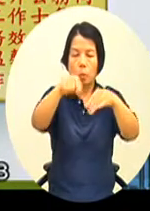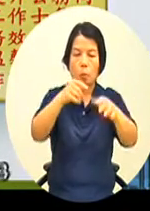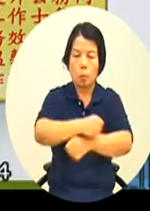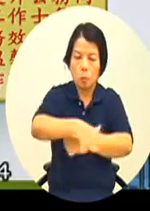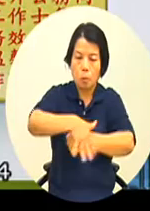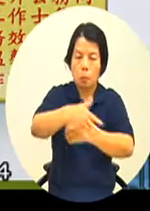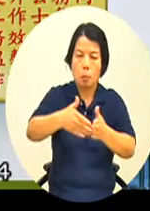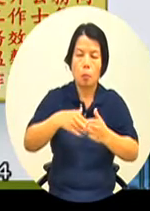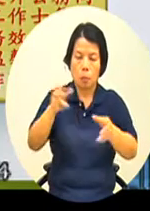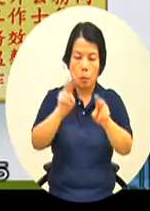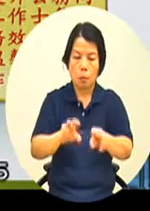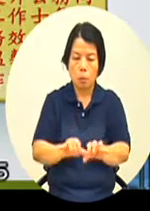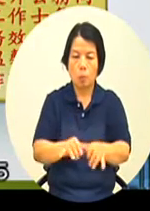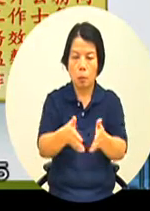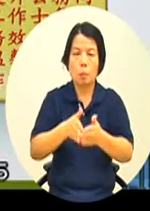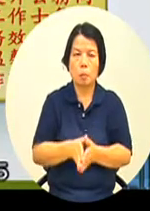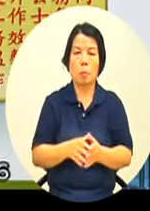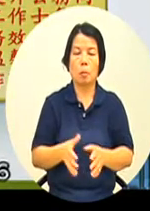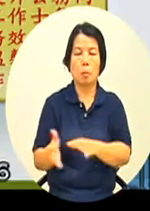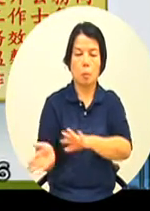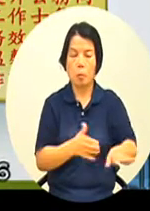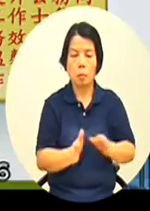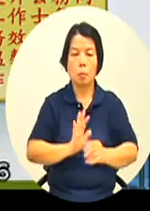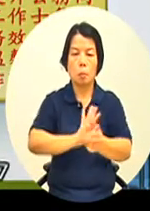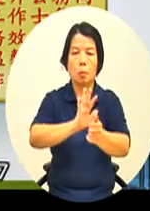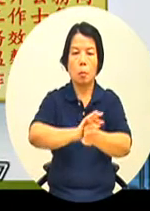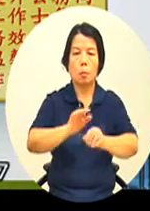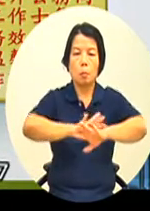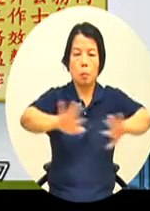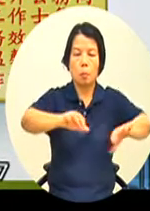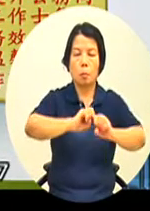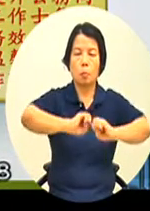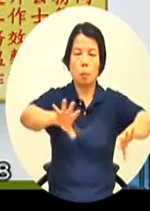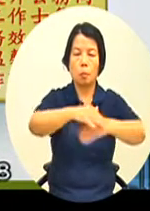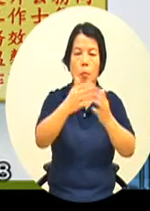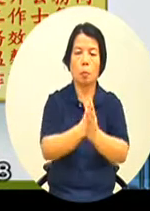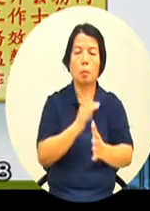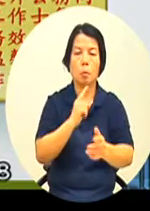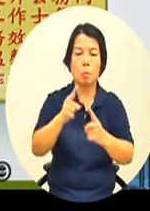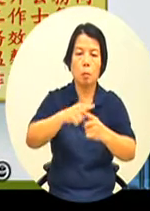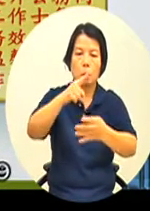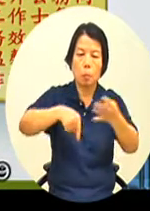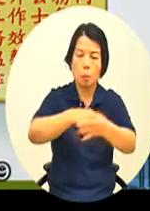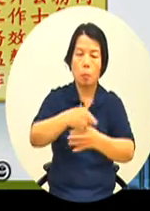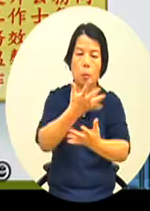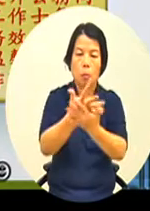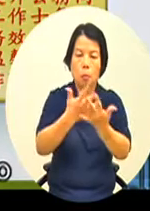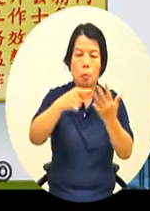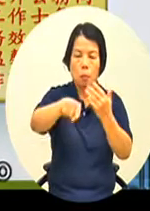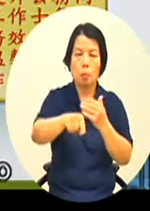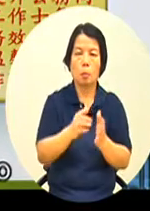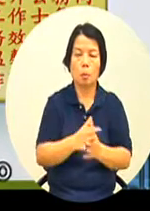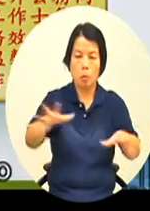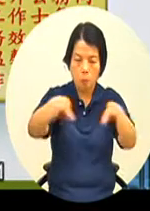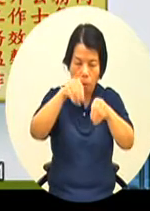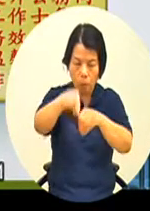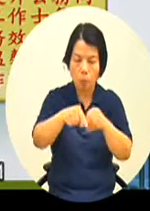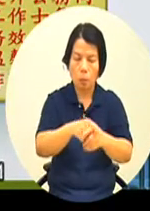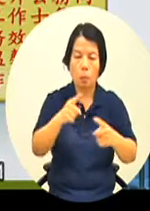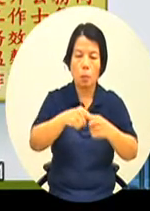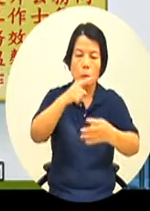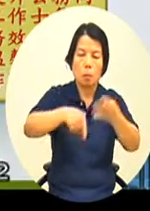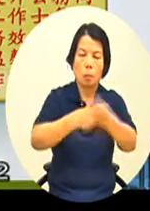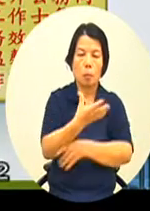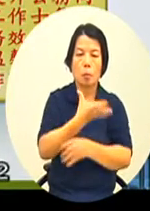能。第五个，要推广本土同仁使用人事服务网，扩大人事资料整合，共享人事资源